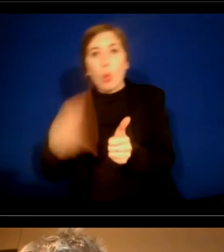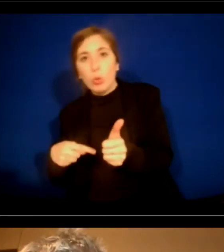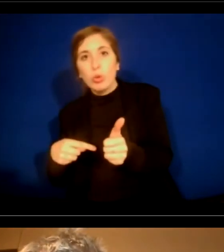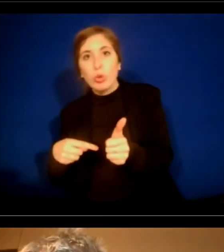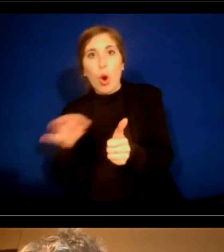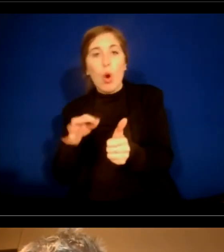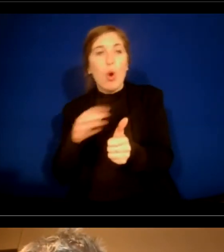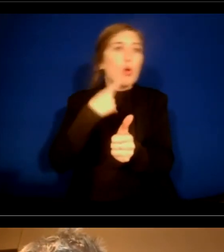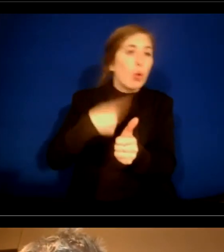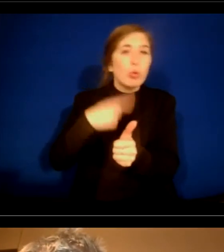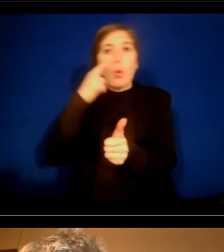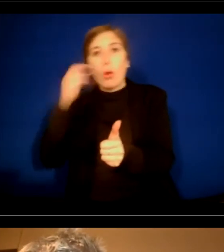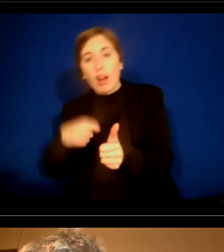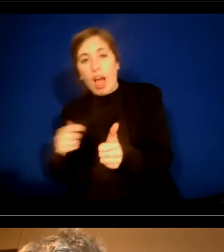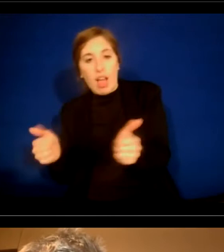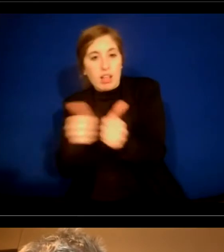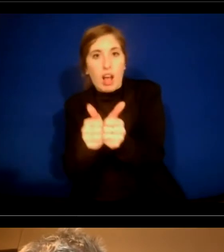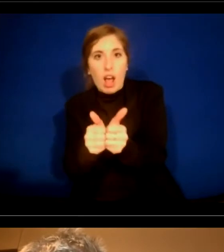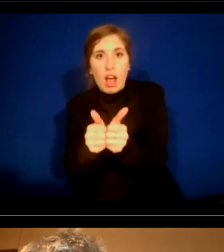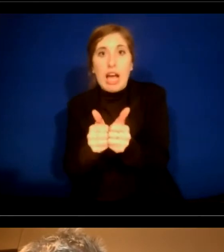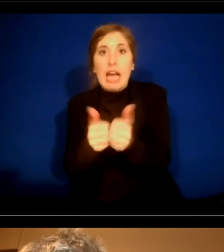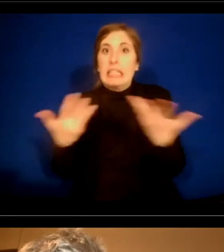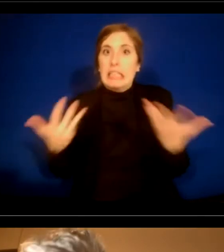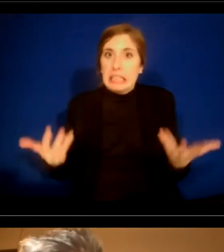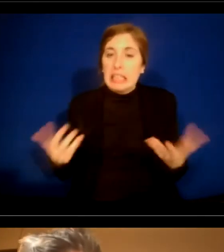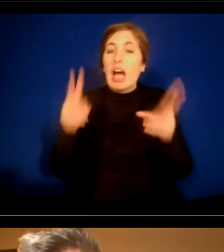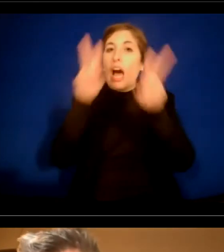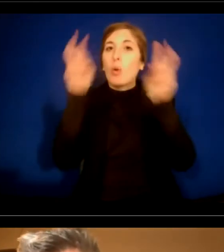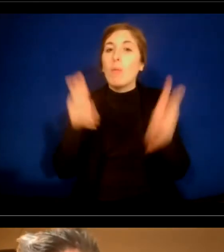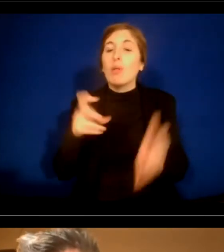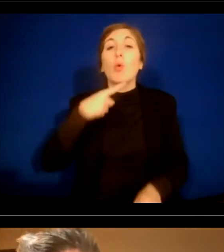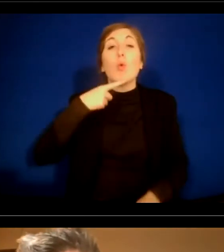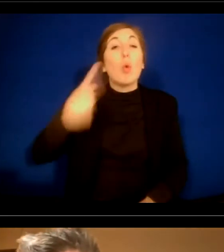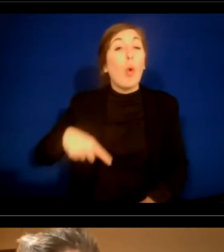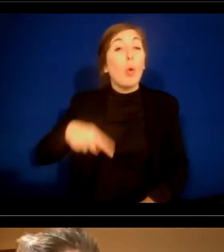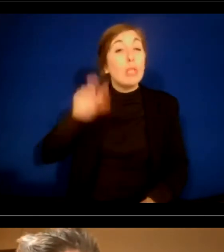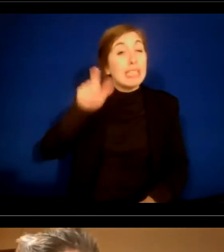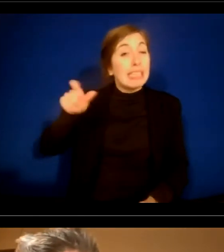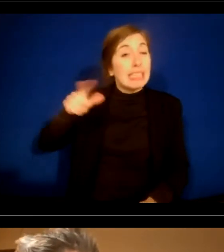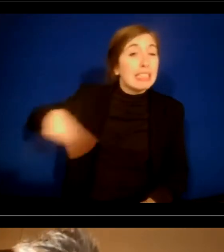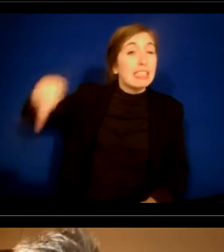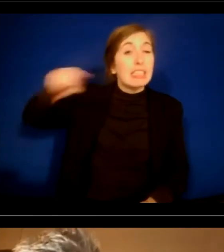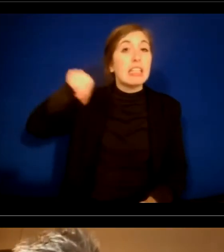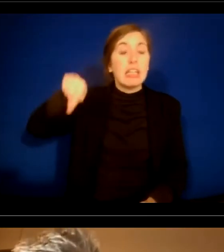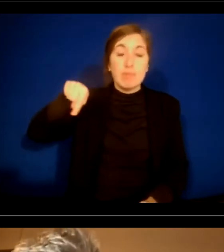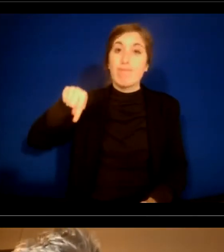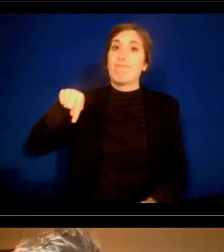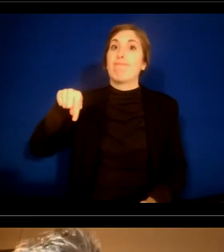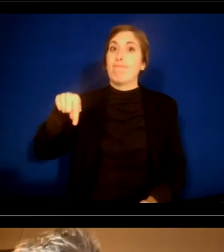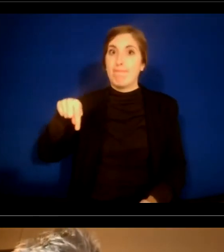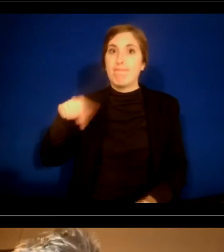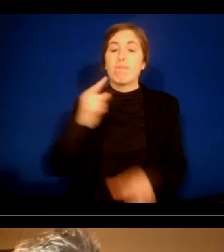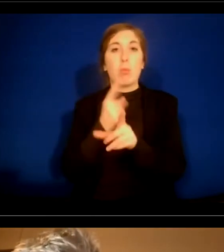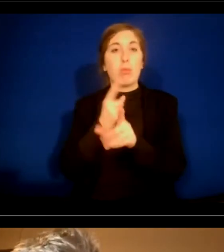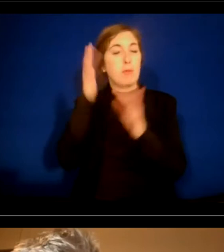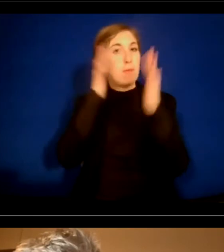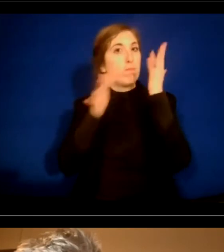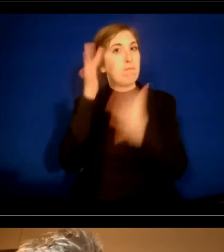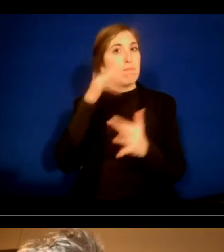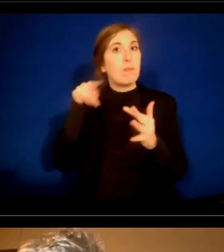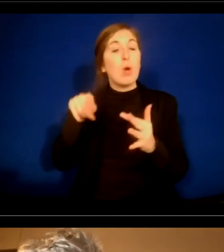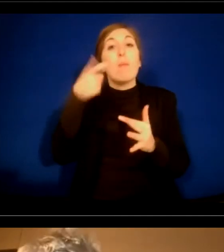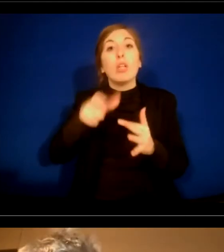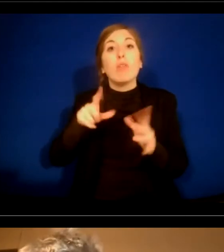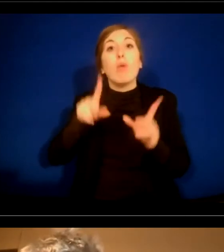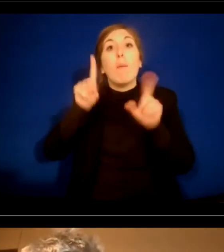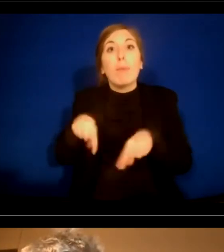la questione dei russi forse sarà anche da prendere in considerazione, no? Come altro tipo di